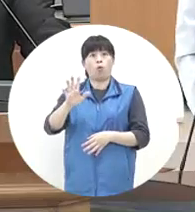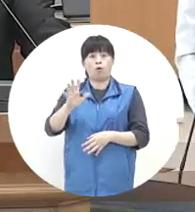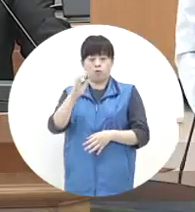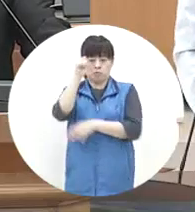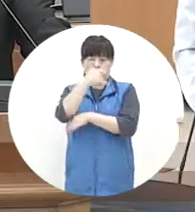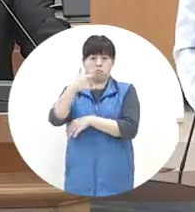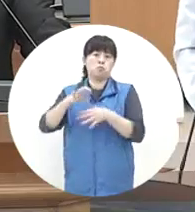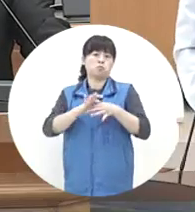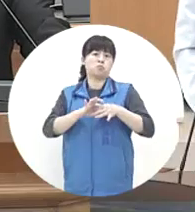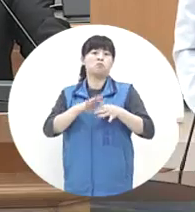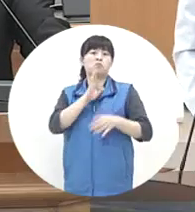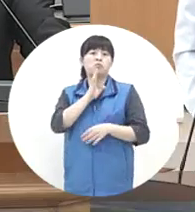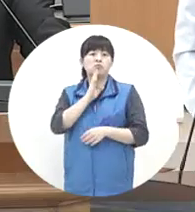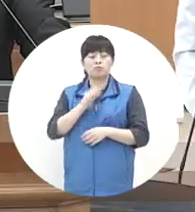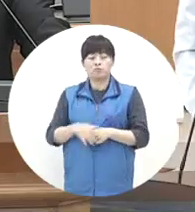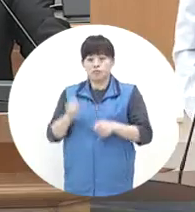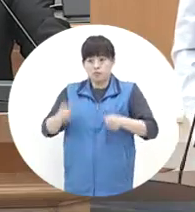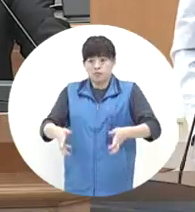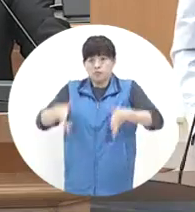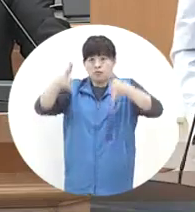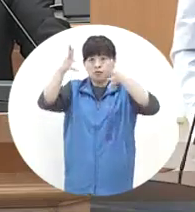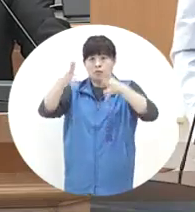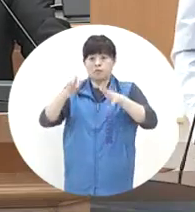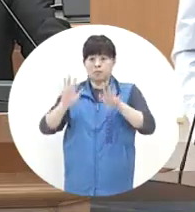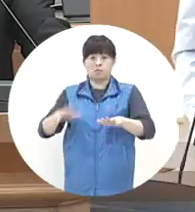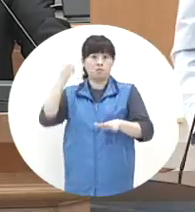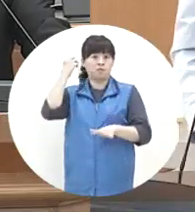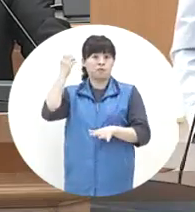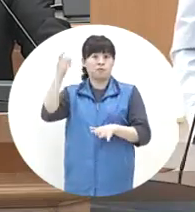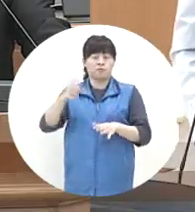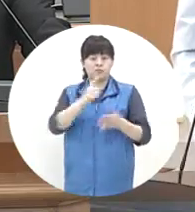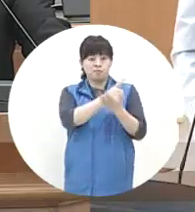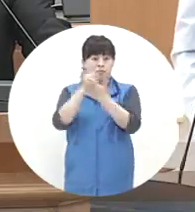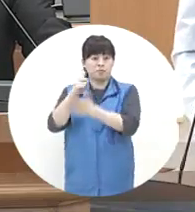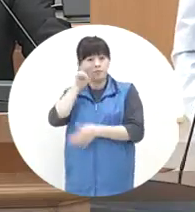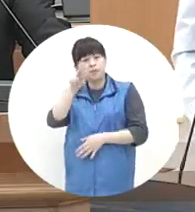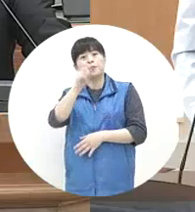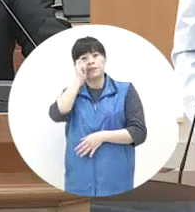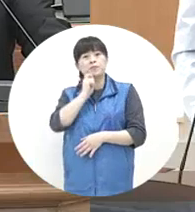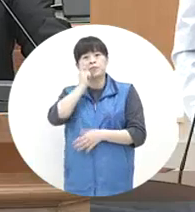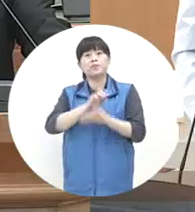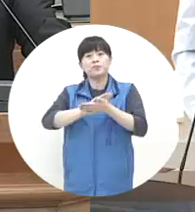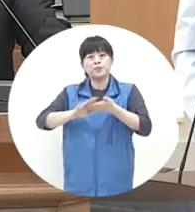心。既然盖了一个现代化，而且大家都非常喜欢去的